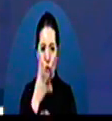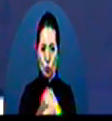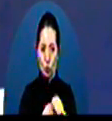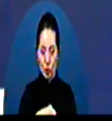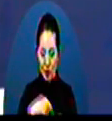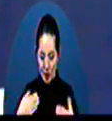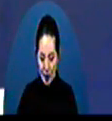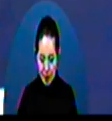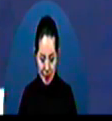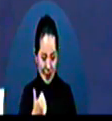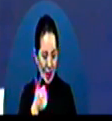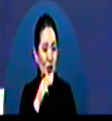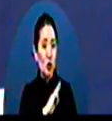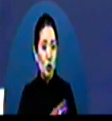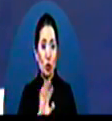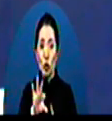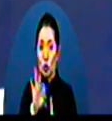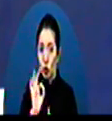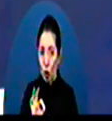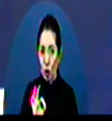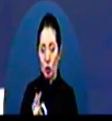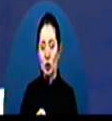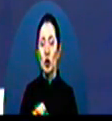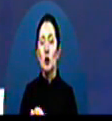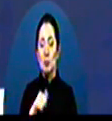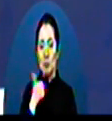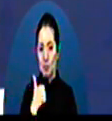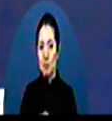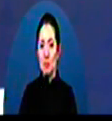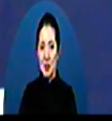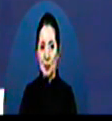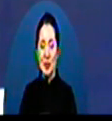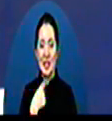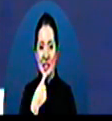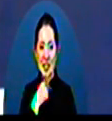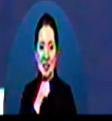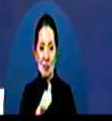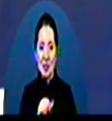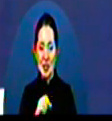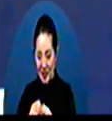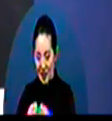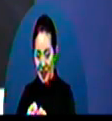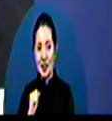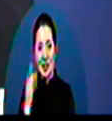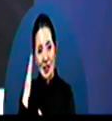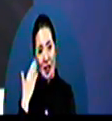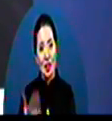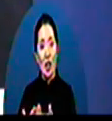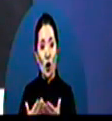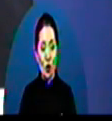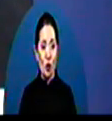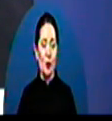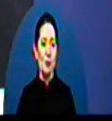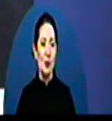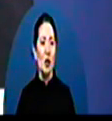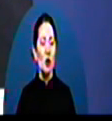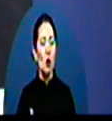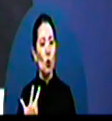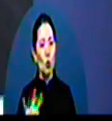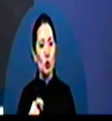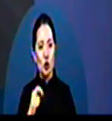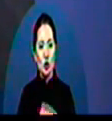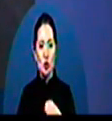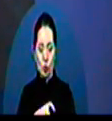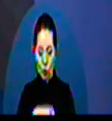сайн сайхны үдэ сонгож байгаа. Тийм учраас сонголт чинь мэрэгэн байгээ. Ярьдагт нь биш хийдэгт нь санал өгөөрэй. Нийт 30 жилийн 22 жил өнөөдөр